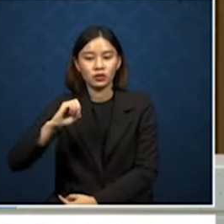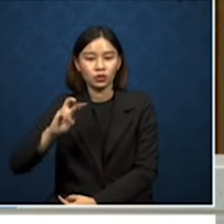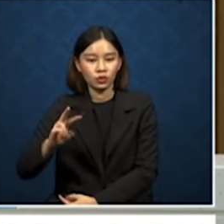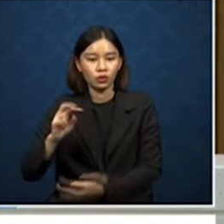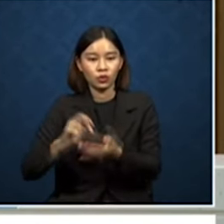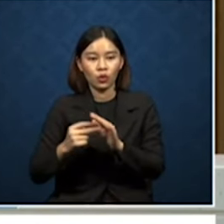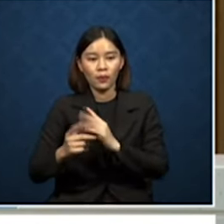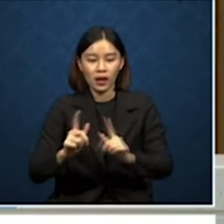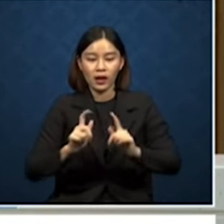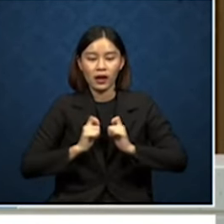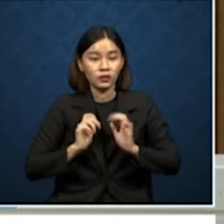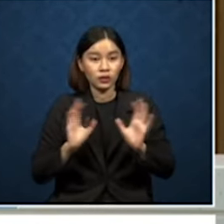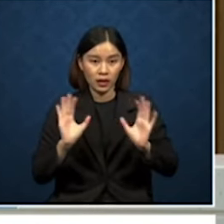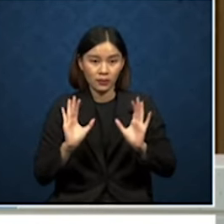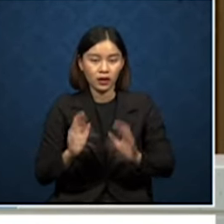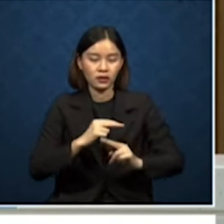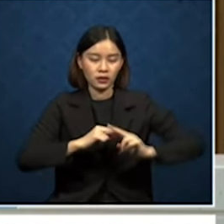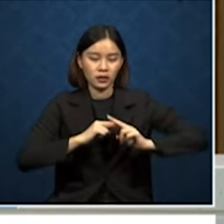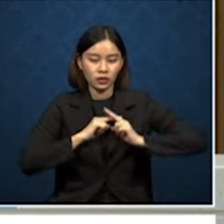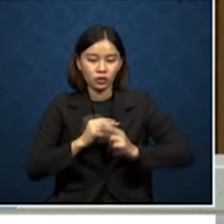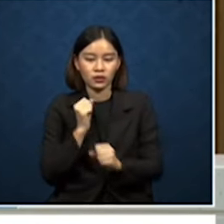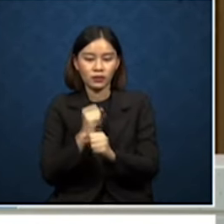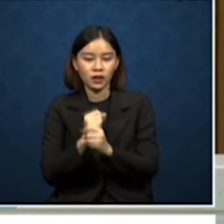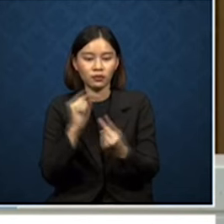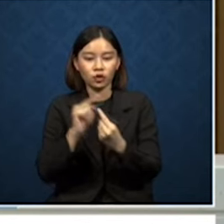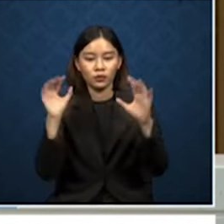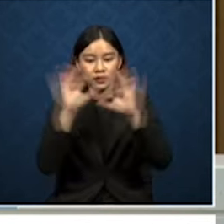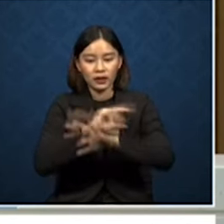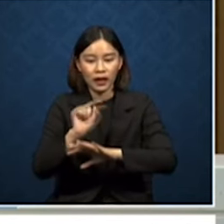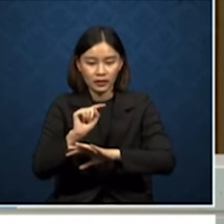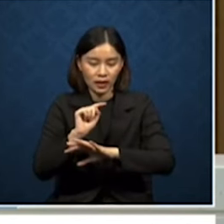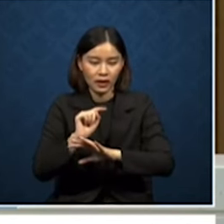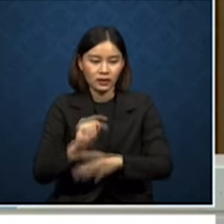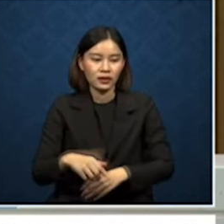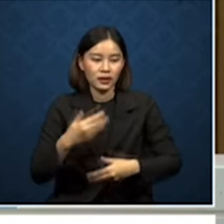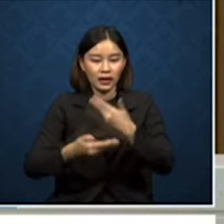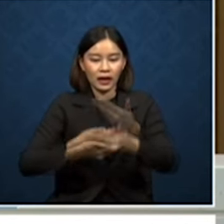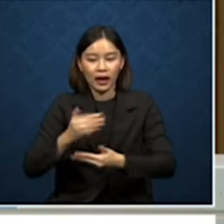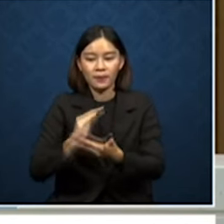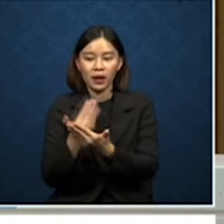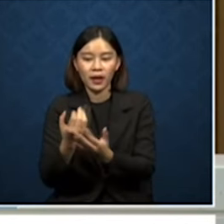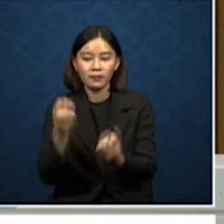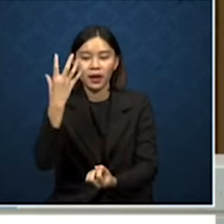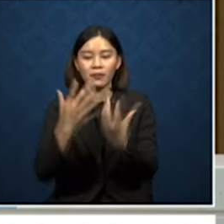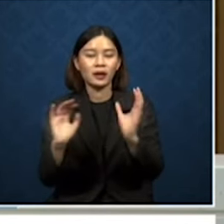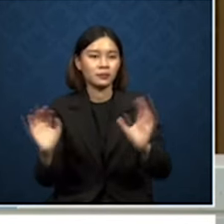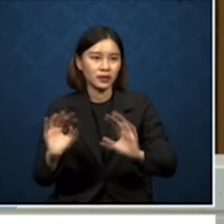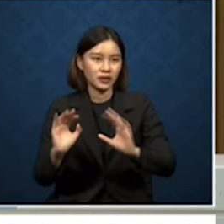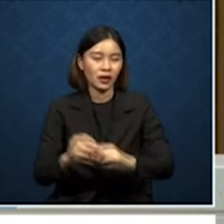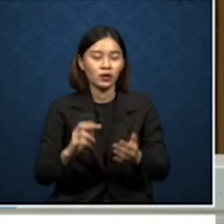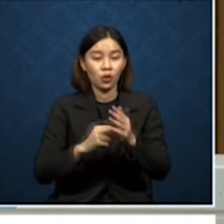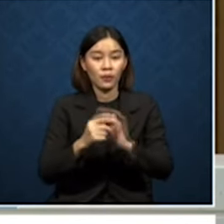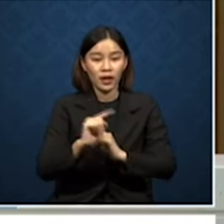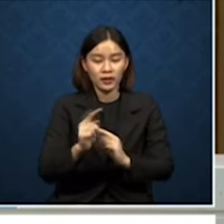ใช่การอนุญาตภาคเอกชนเข้ามาดำเนินการในลักษณะการให้สัมปทานป่าไม้เป็นเ